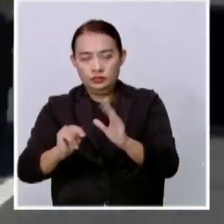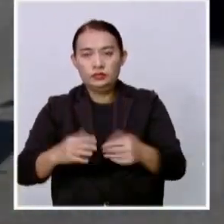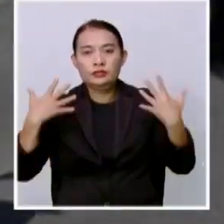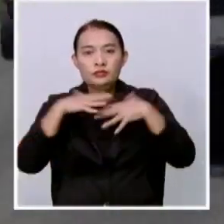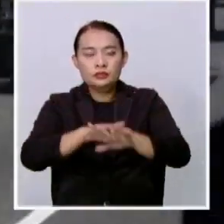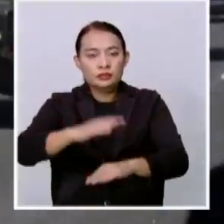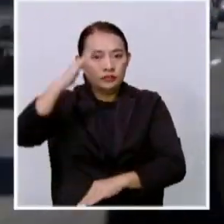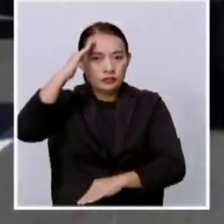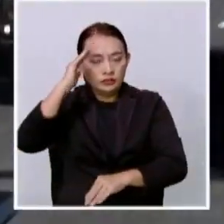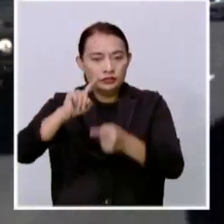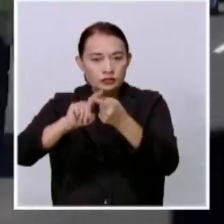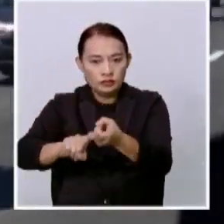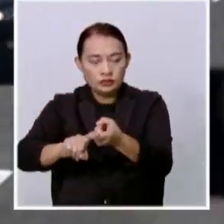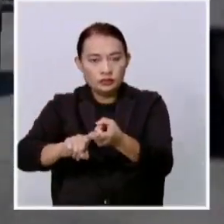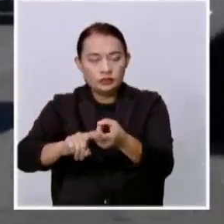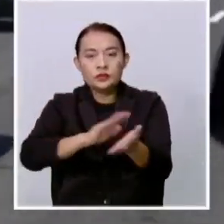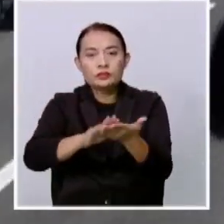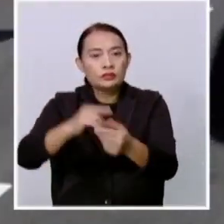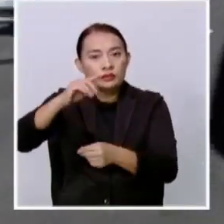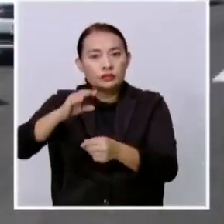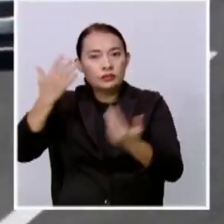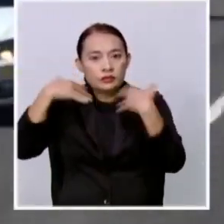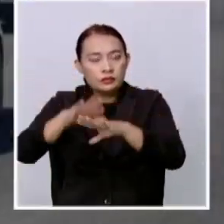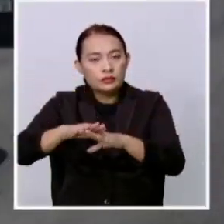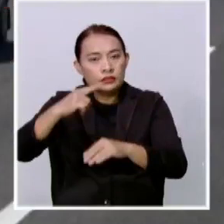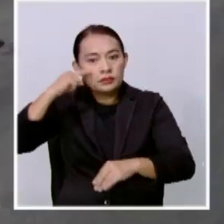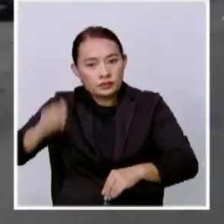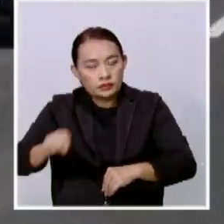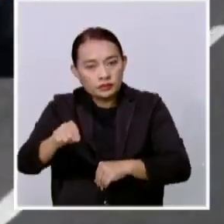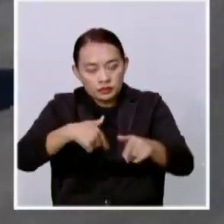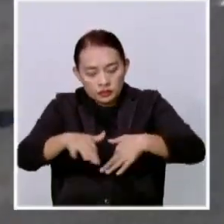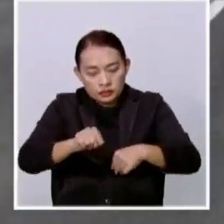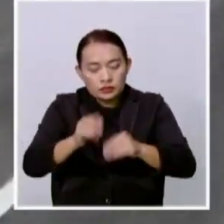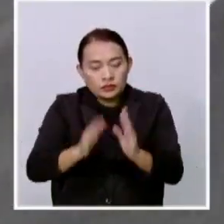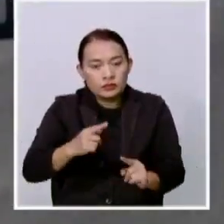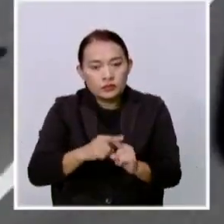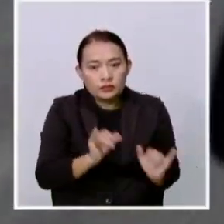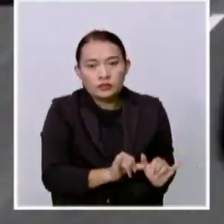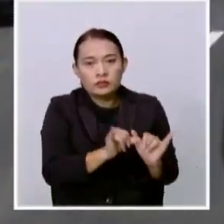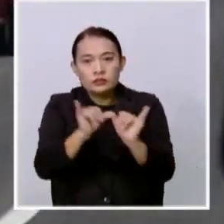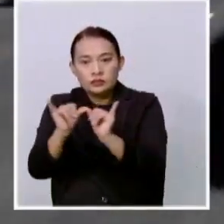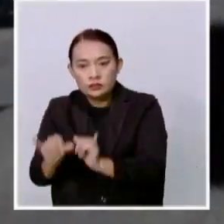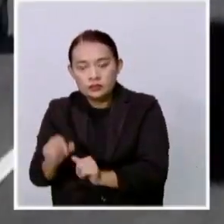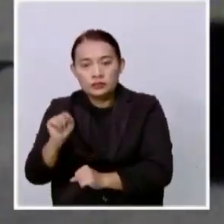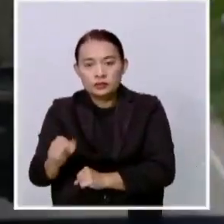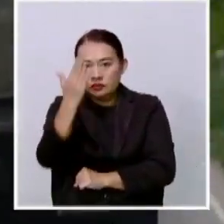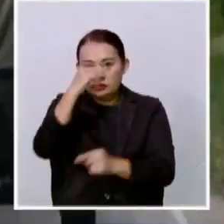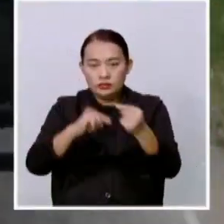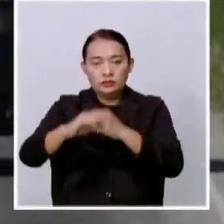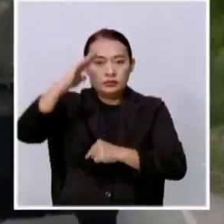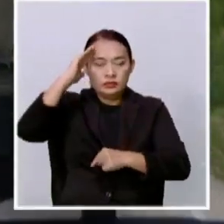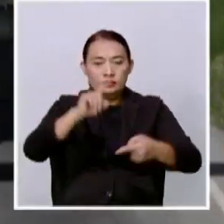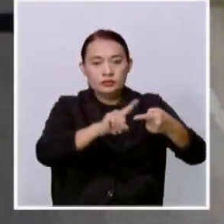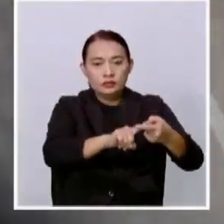นและประชาชนในพื้นที่ก็ยังคงมีความหวังที่จะอพยพผู้บาดเจ็บออกมาจากพื้นที่ได้ในตอนนี้เนื่องจากทหารรัสเซียยัง